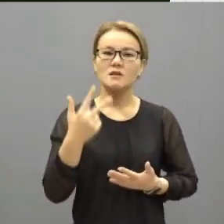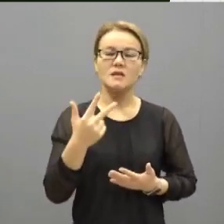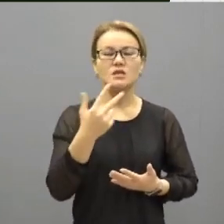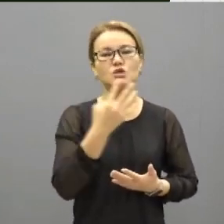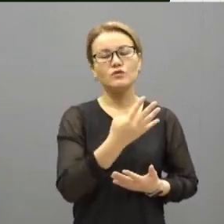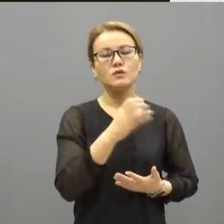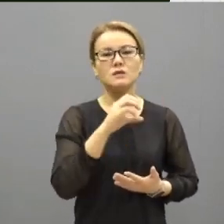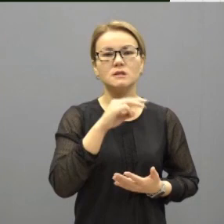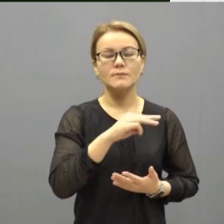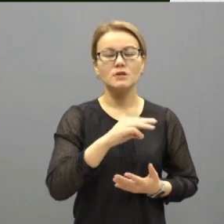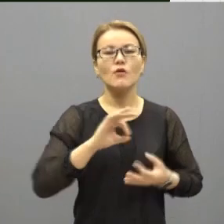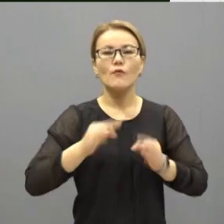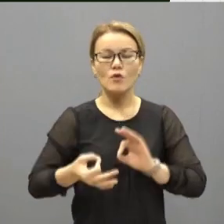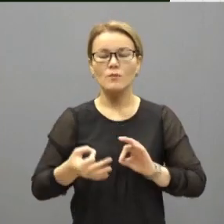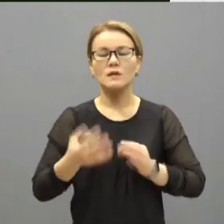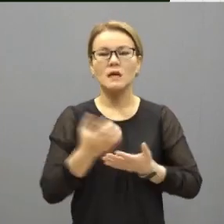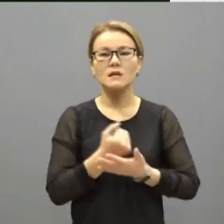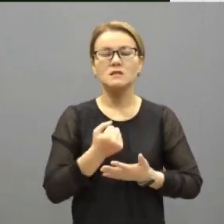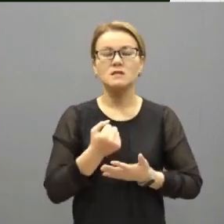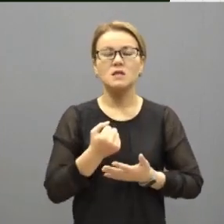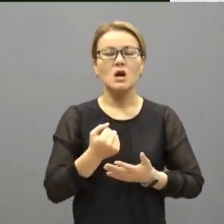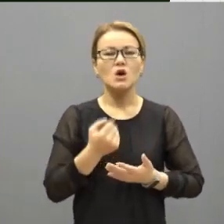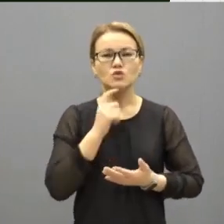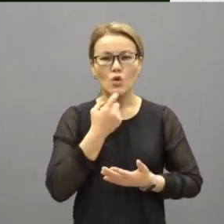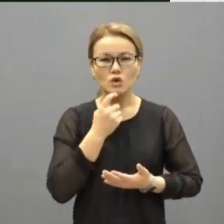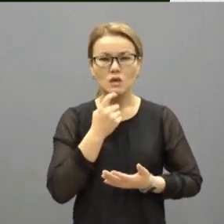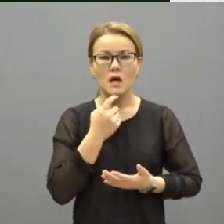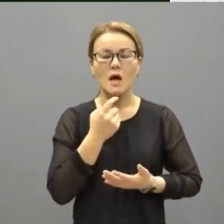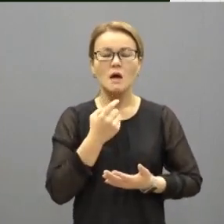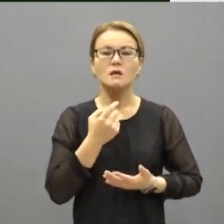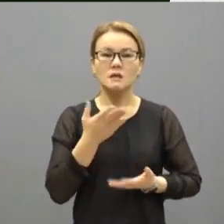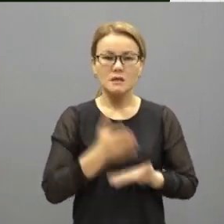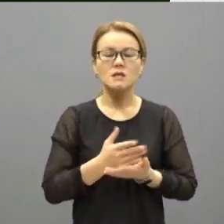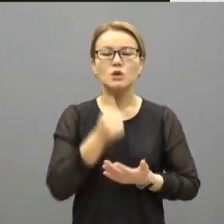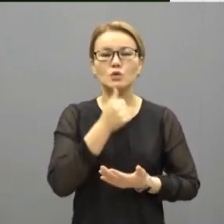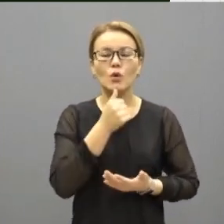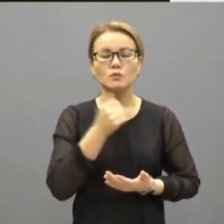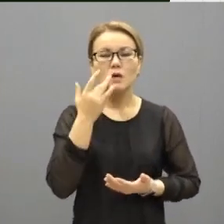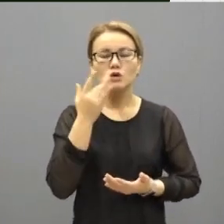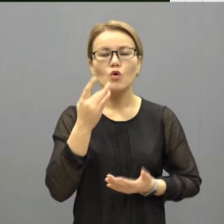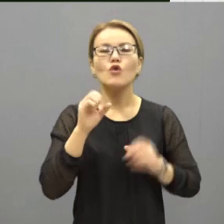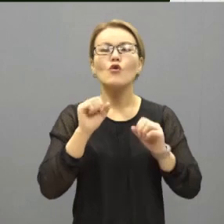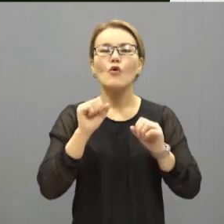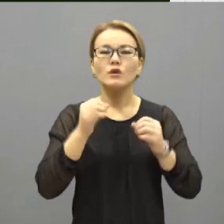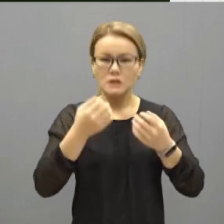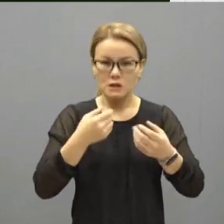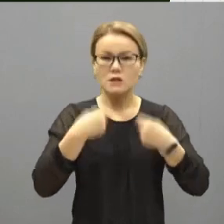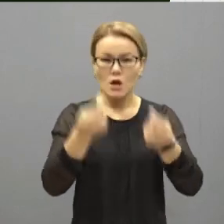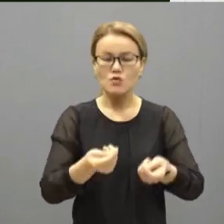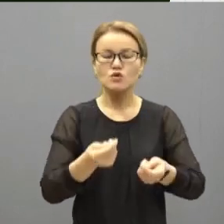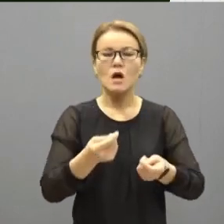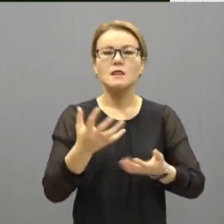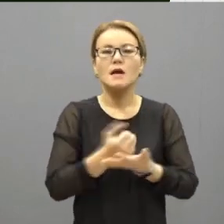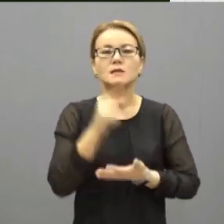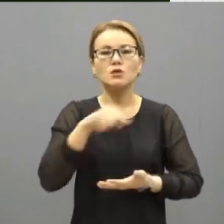четвертой степени формулы нахождения корней слишком сложны, но есть некоторые способы, которые позволяют найти